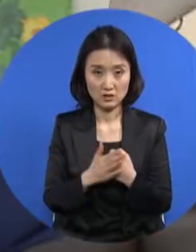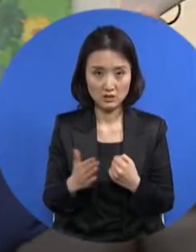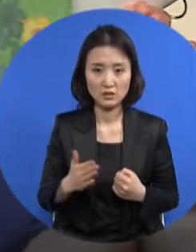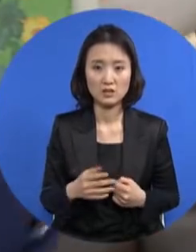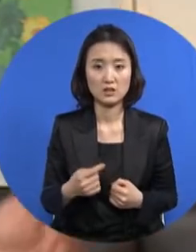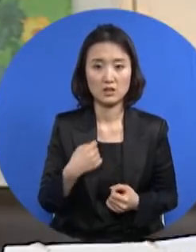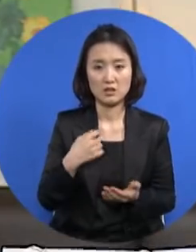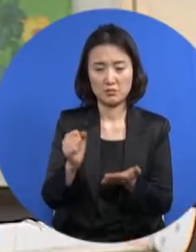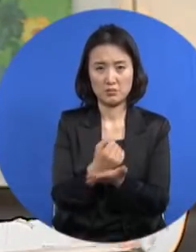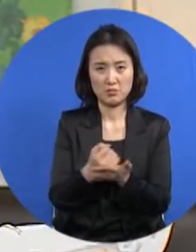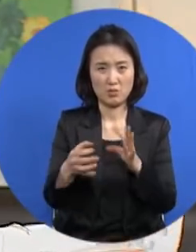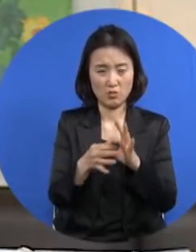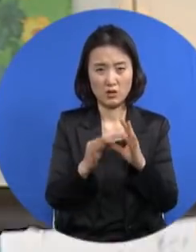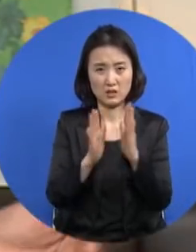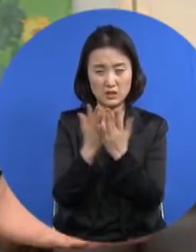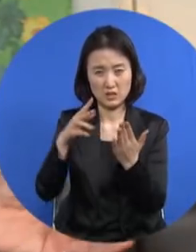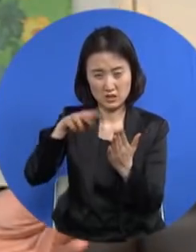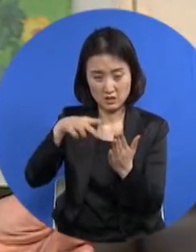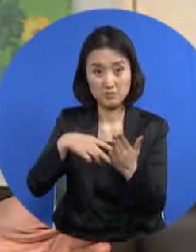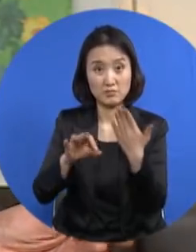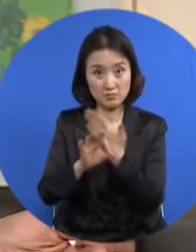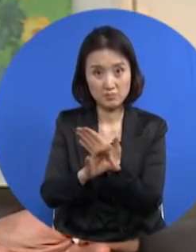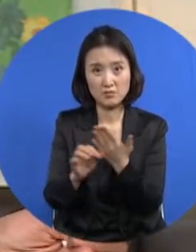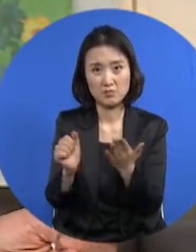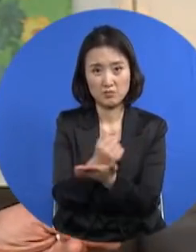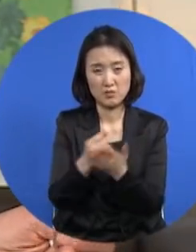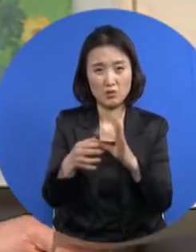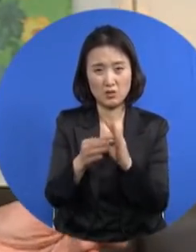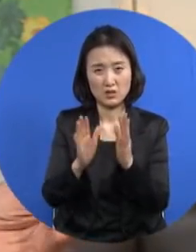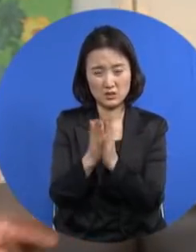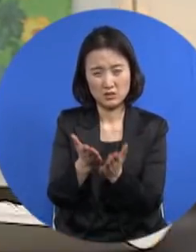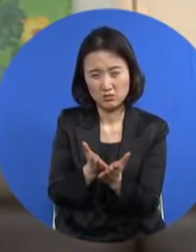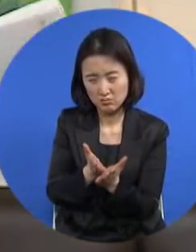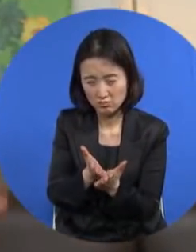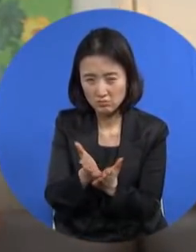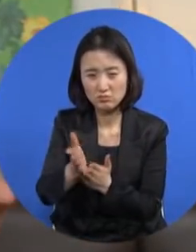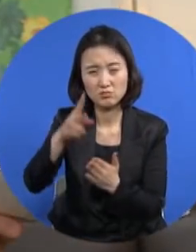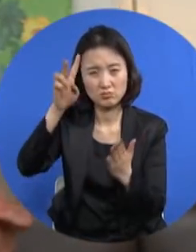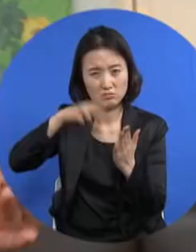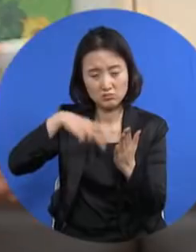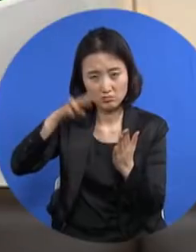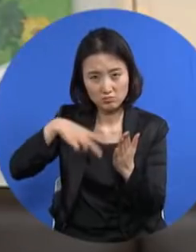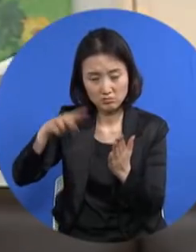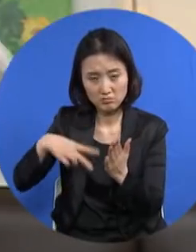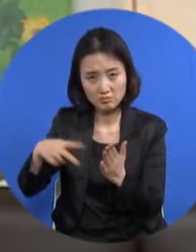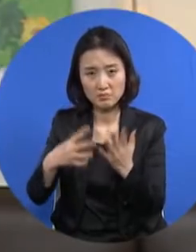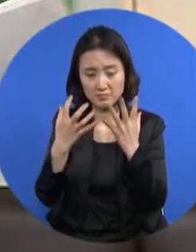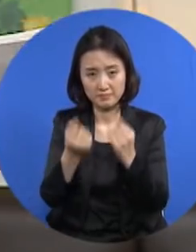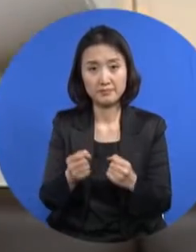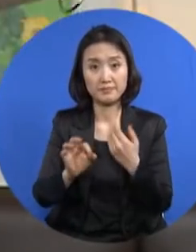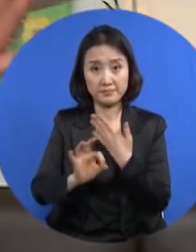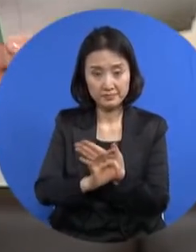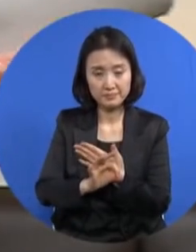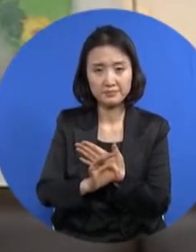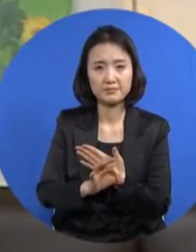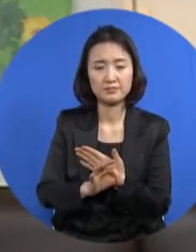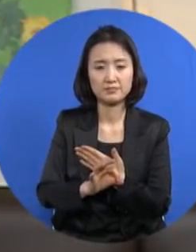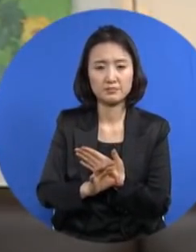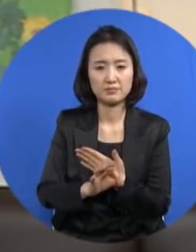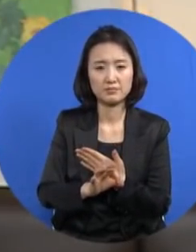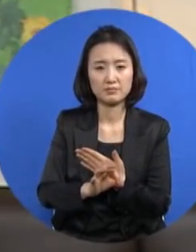제가 비빔밥에 관련한 책을 읽었다고 보세요. 그럼 비빔밥에서 성공한 사람들을 에 관한 것들을 많이 읽으면 그 분야에서